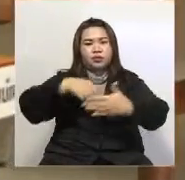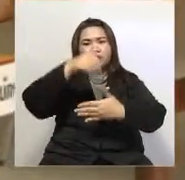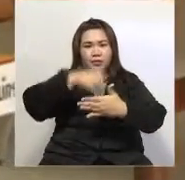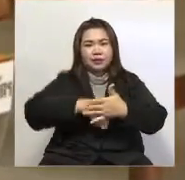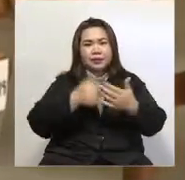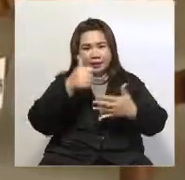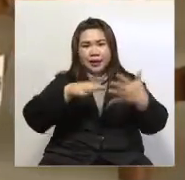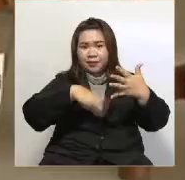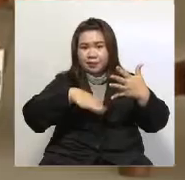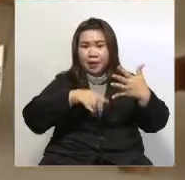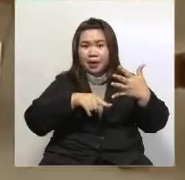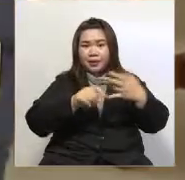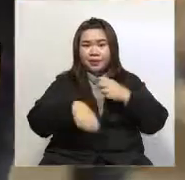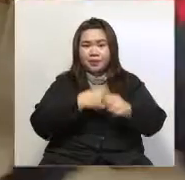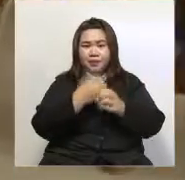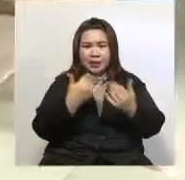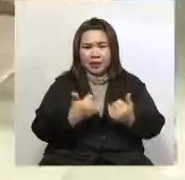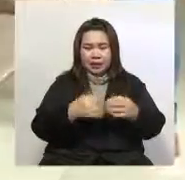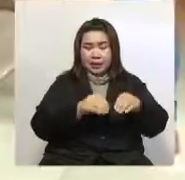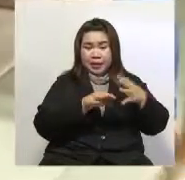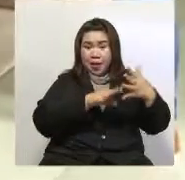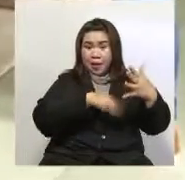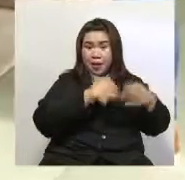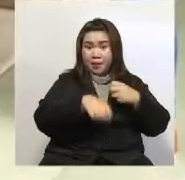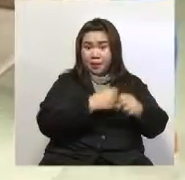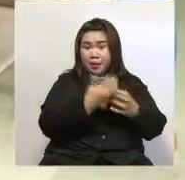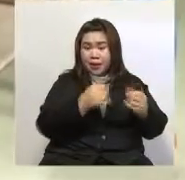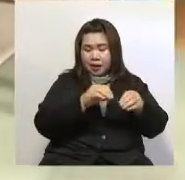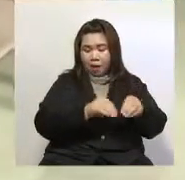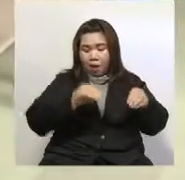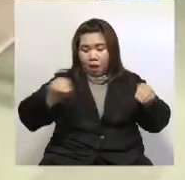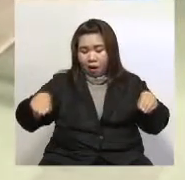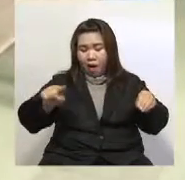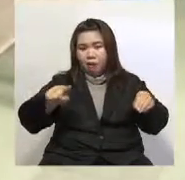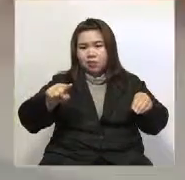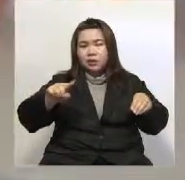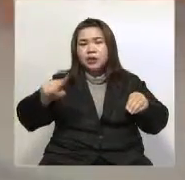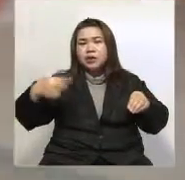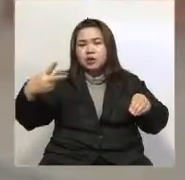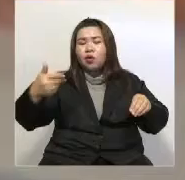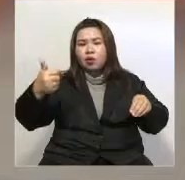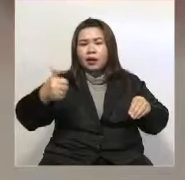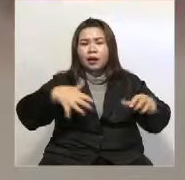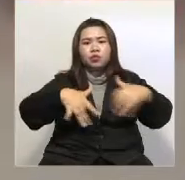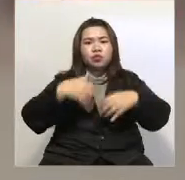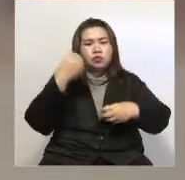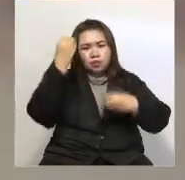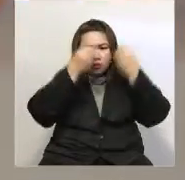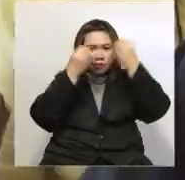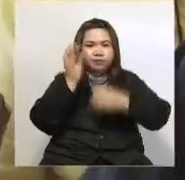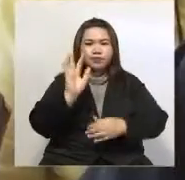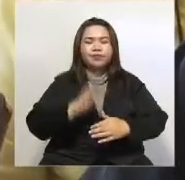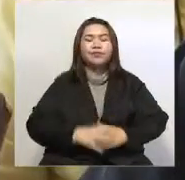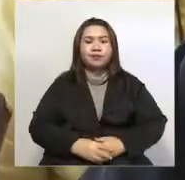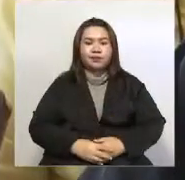ในสิ้นปีนี้เพื่อให้มีช่วงห่างกับการเลือกตั้งใหญ่ซึ่งจะไม่ทำให้ประชาชนเกิดความสับสนได้ครับ